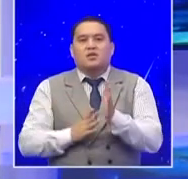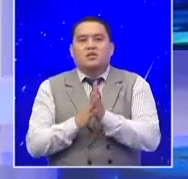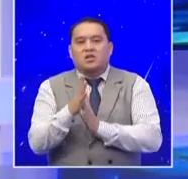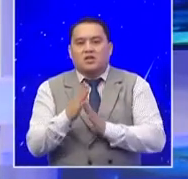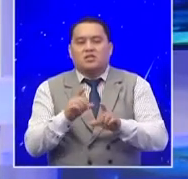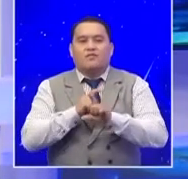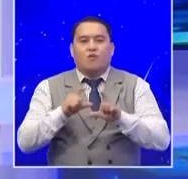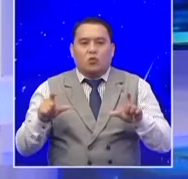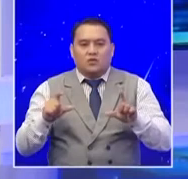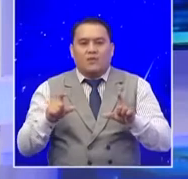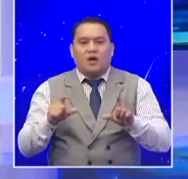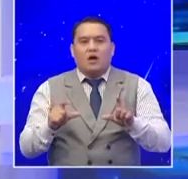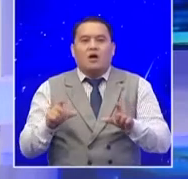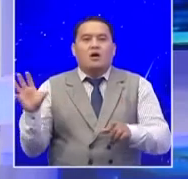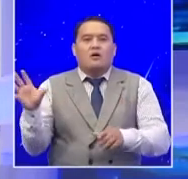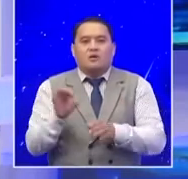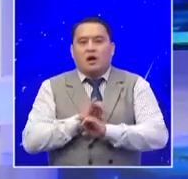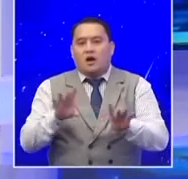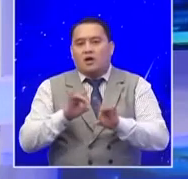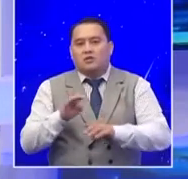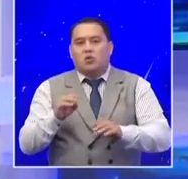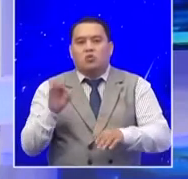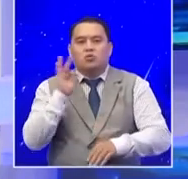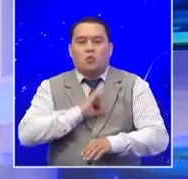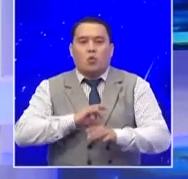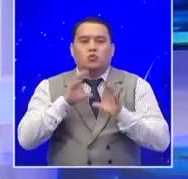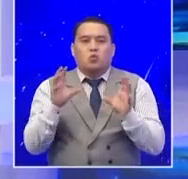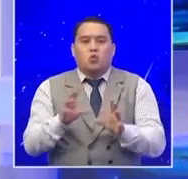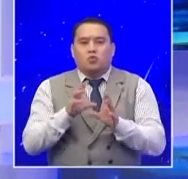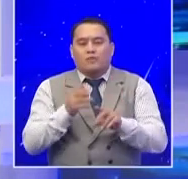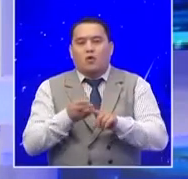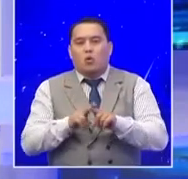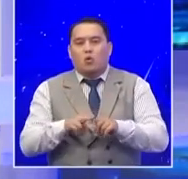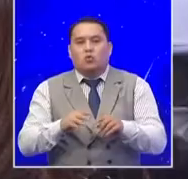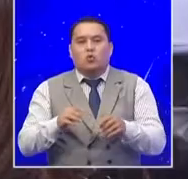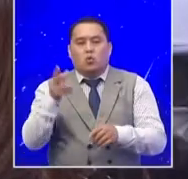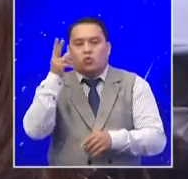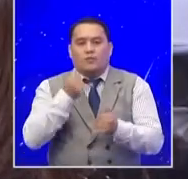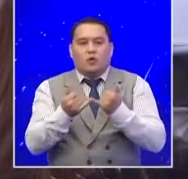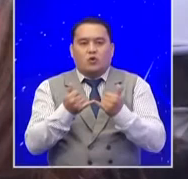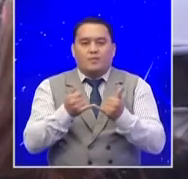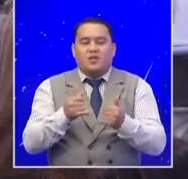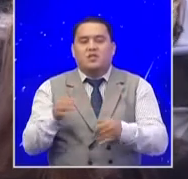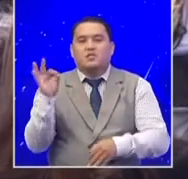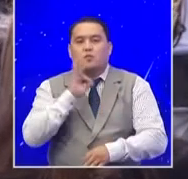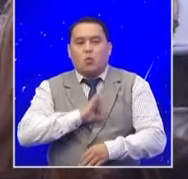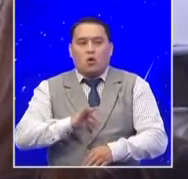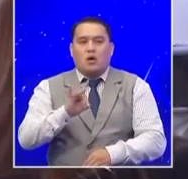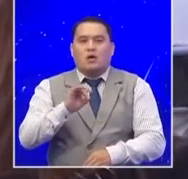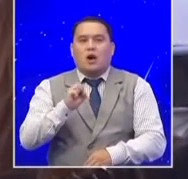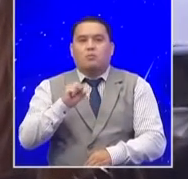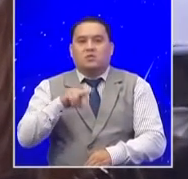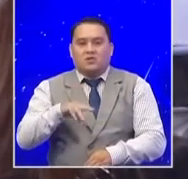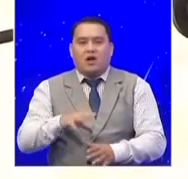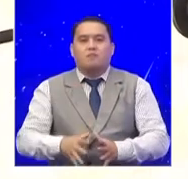растениеводства поведали о всех тонкостях возделывания и ухода за масличной культурой. Освоение озимого рапса дает